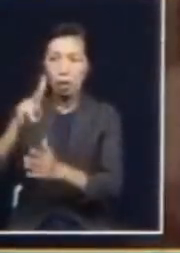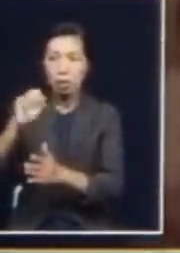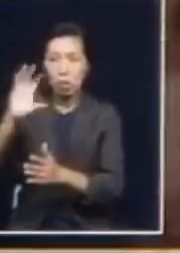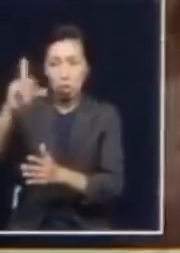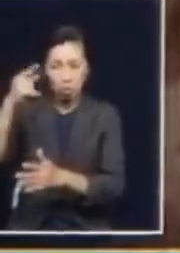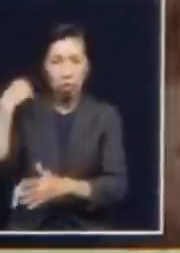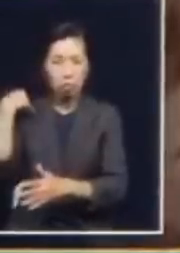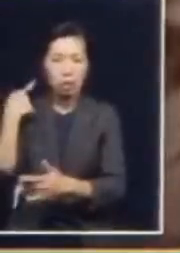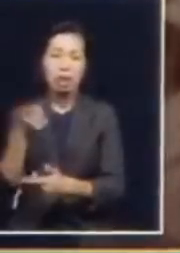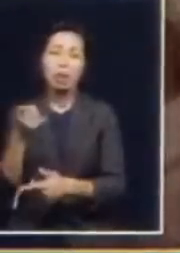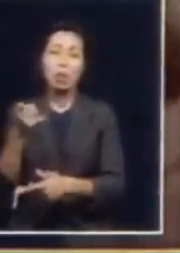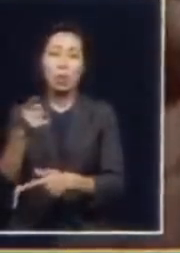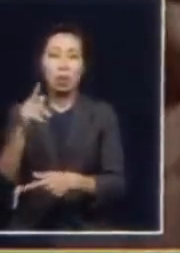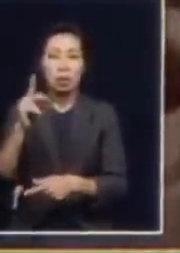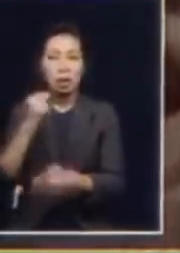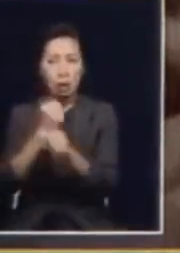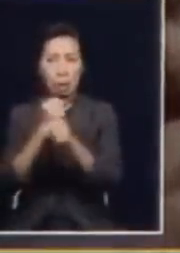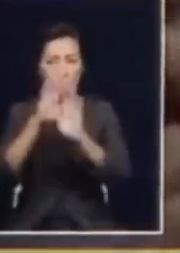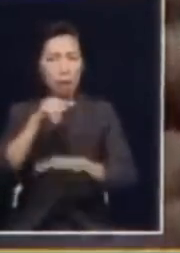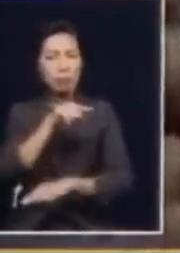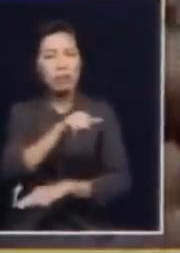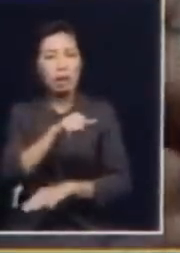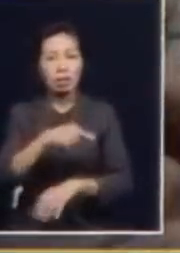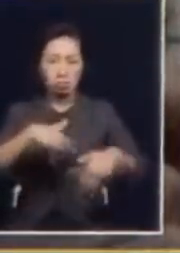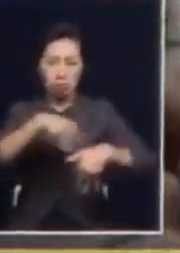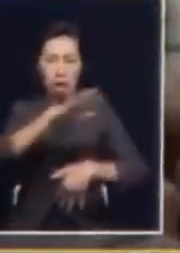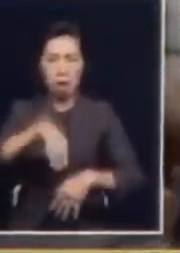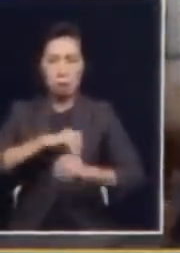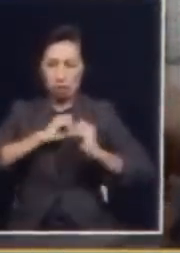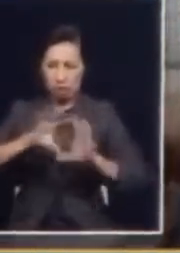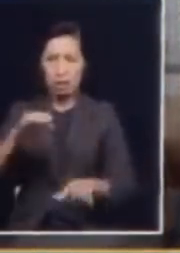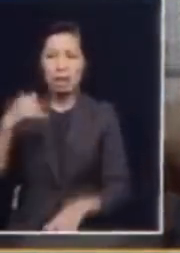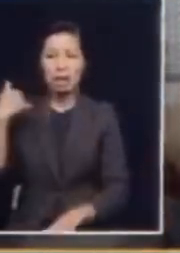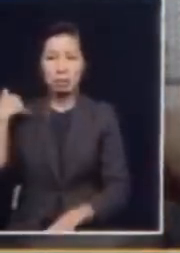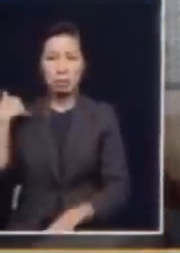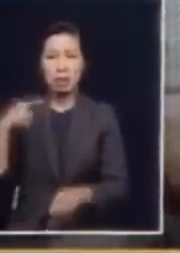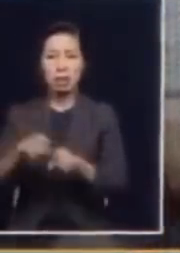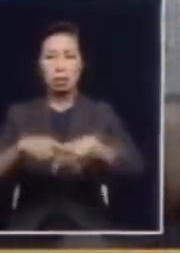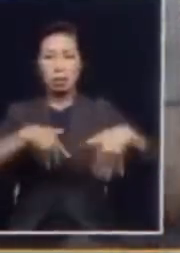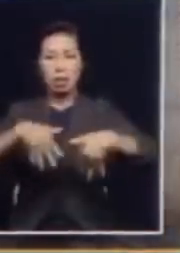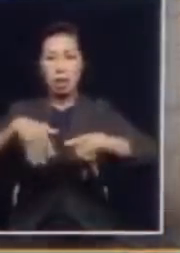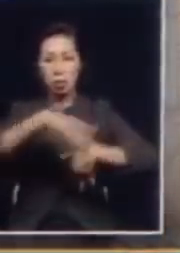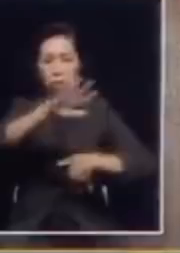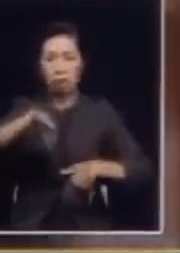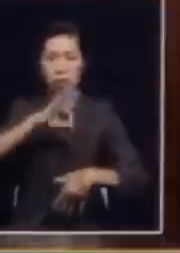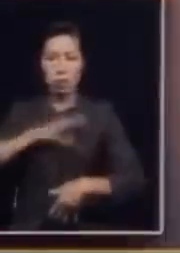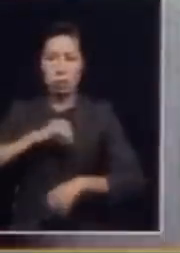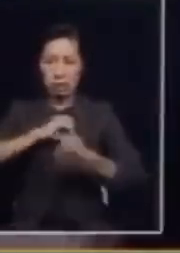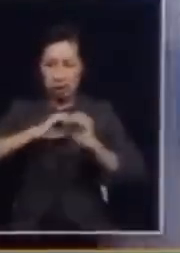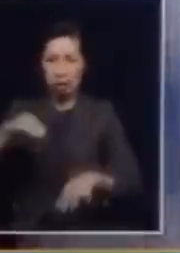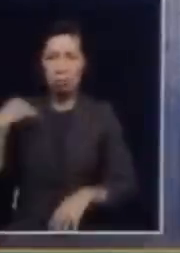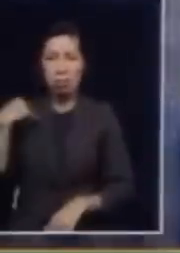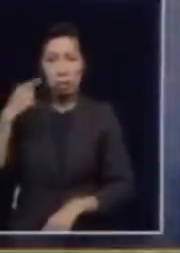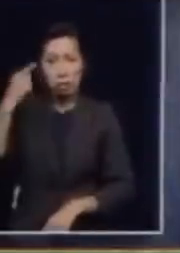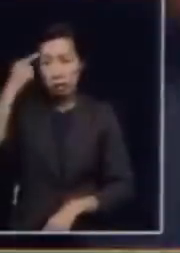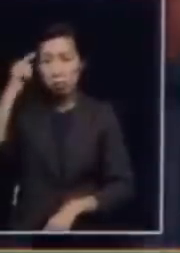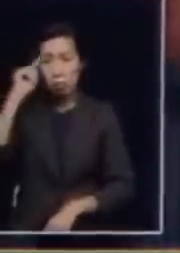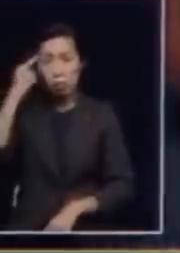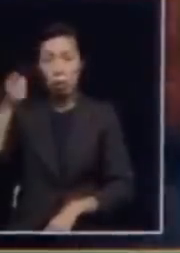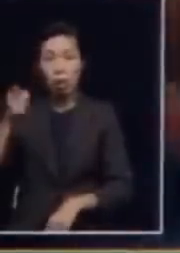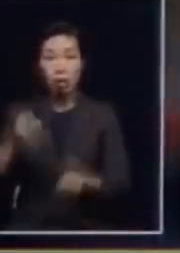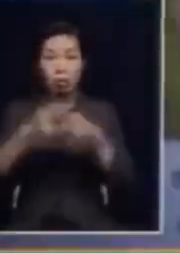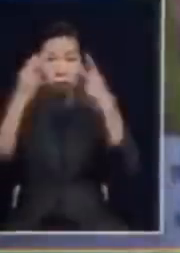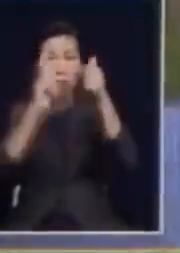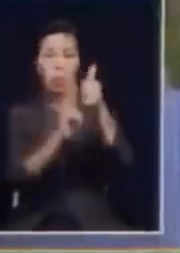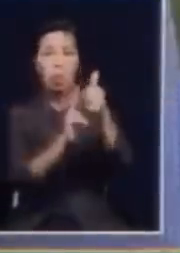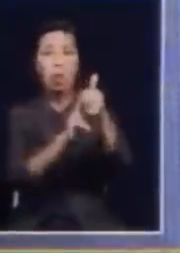คุณยิ่งทำอย่างนี้ยิ่งสร้างความเกลียดชังนะให้กับพี่น้องประชาชนคุณคิดไม่เป็นเหรอยังคุณประวิตรนาฬิก